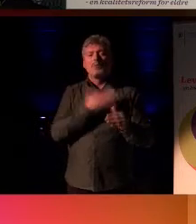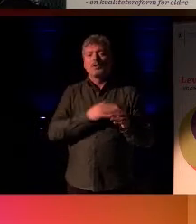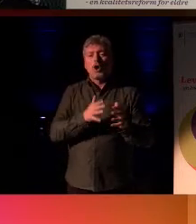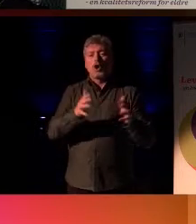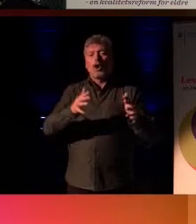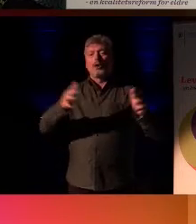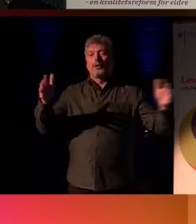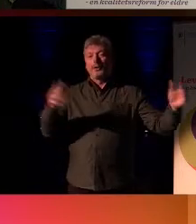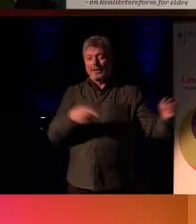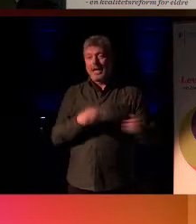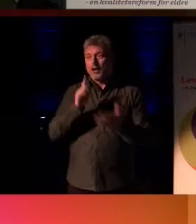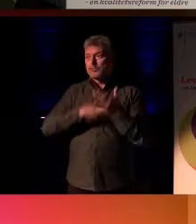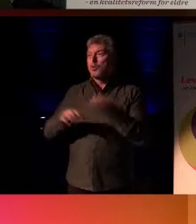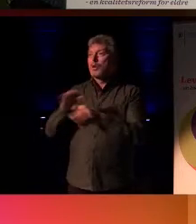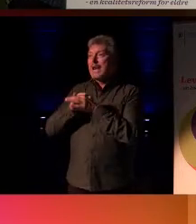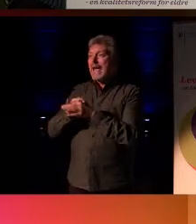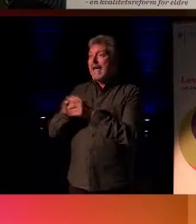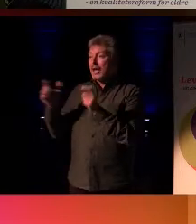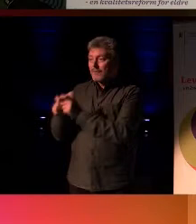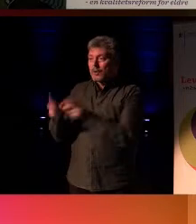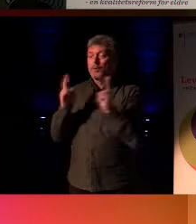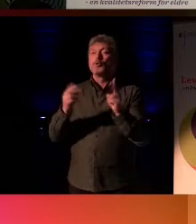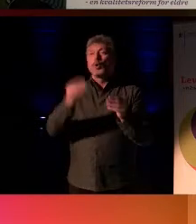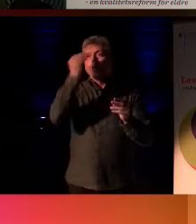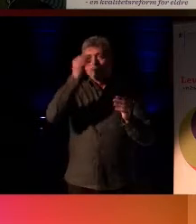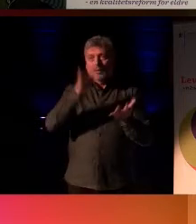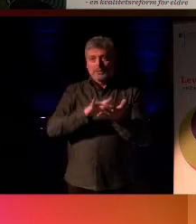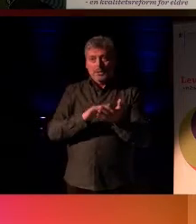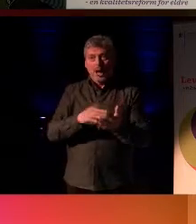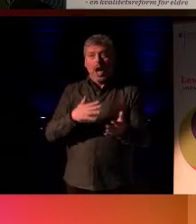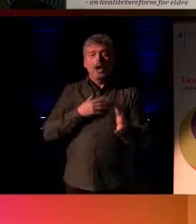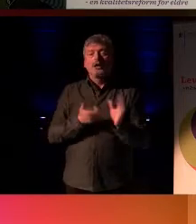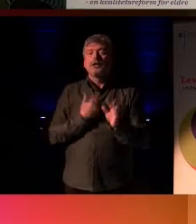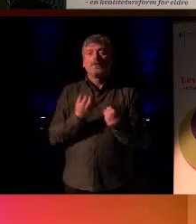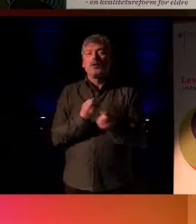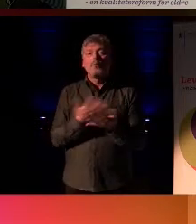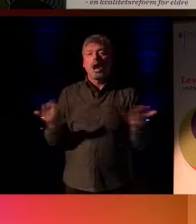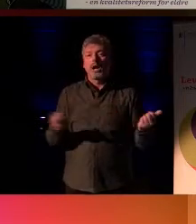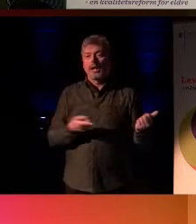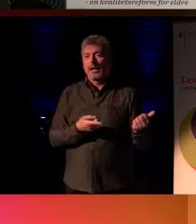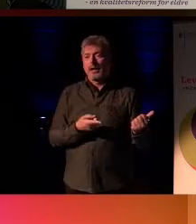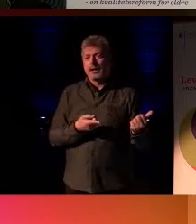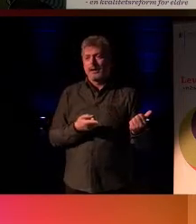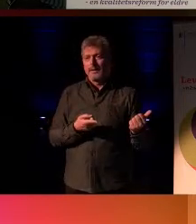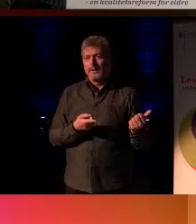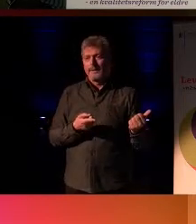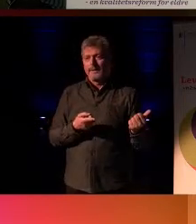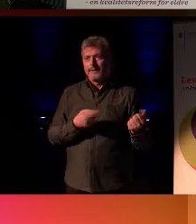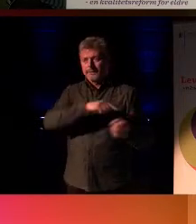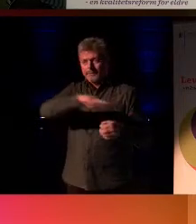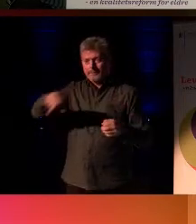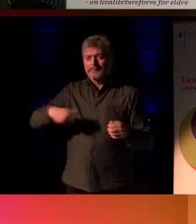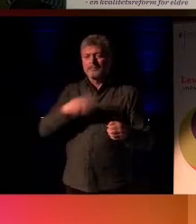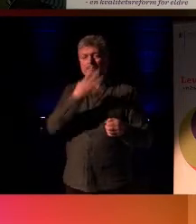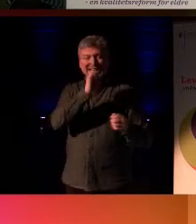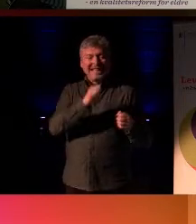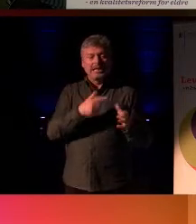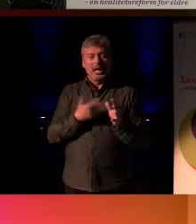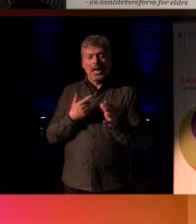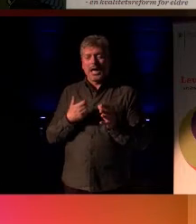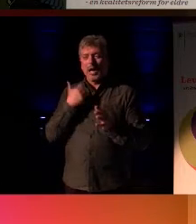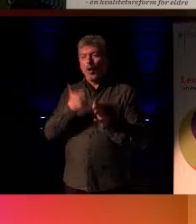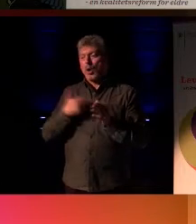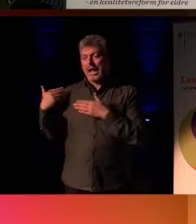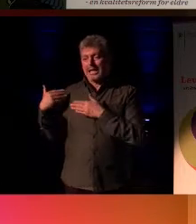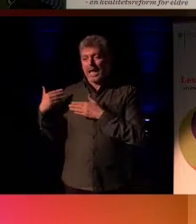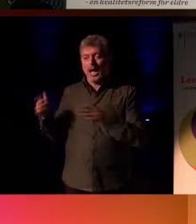spurt både Legeforeningen og Kunnskapssenteret om de har tall på hvor stor andelen var på slutten av 90-tallet sammenlignet